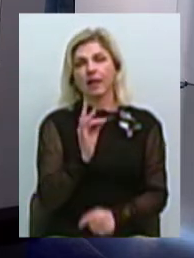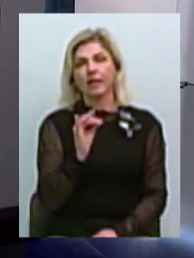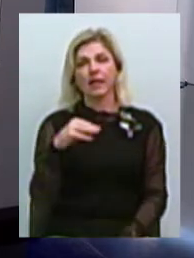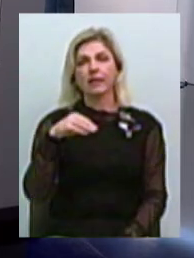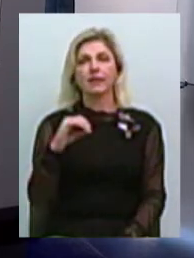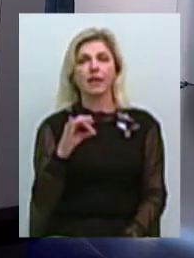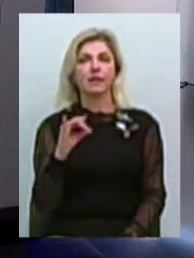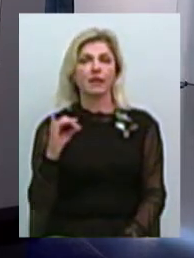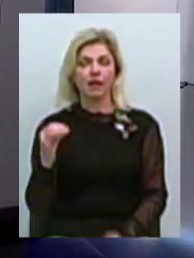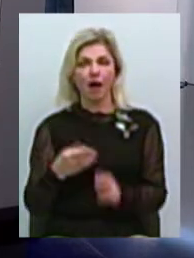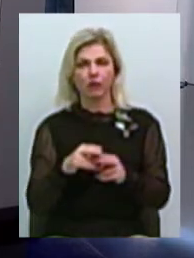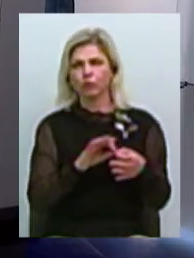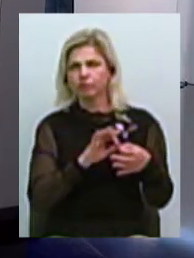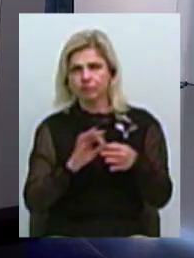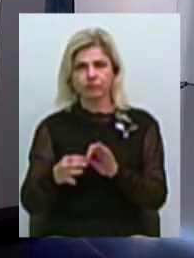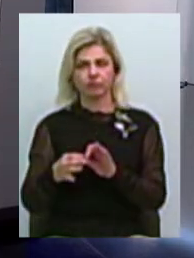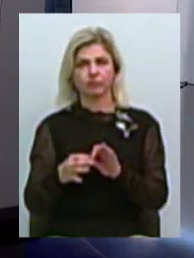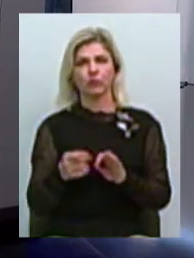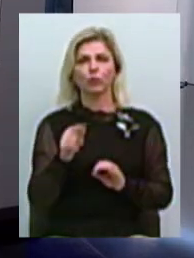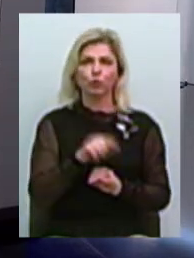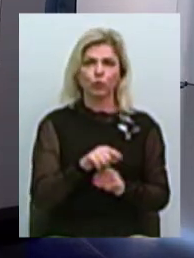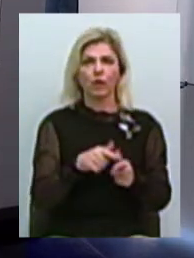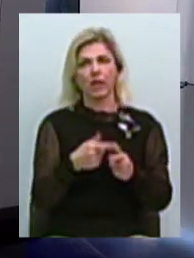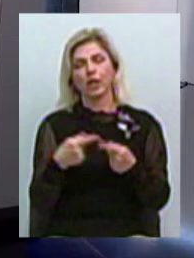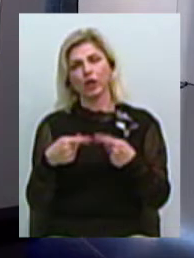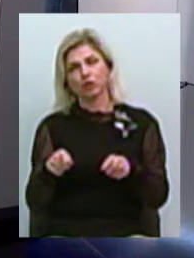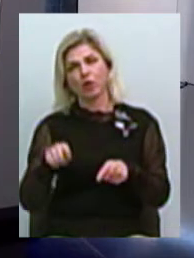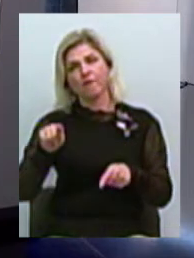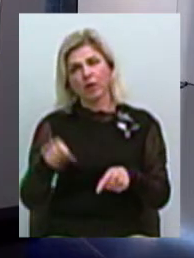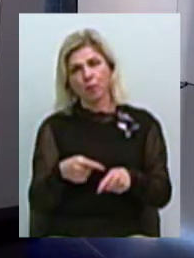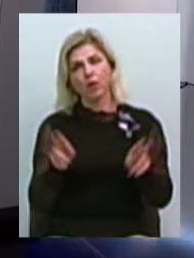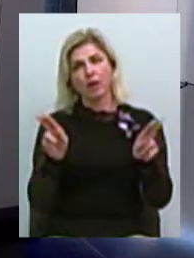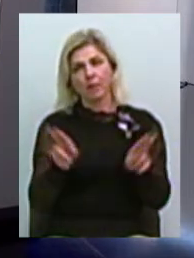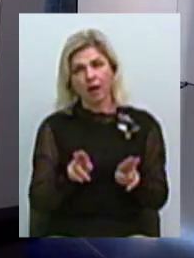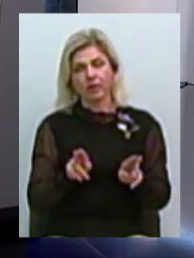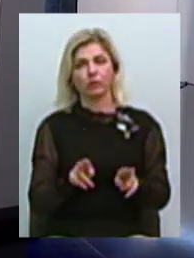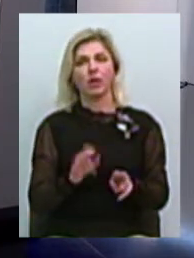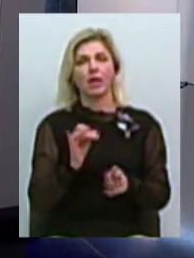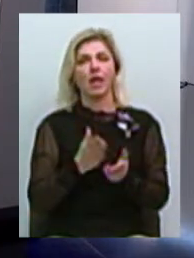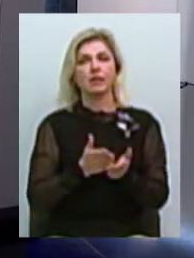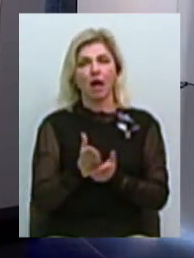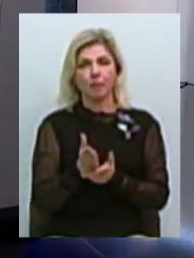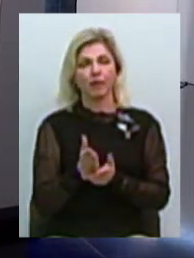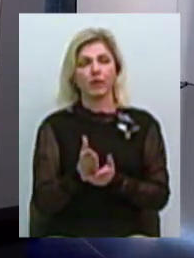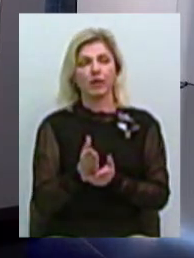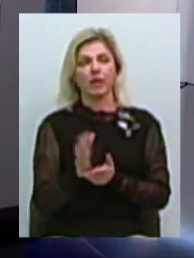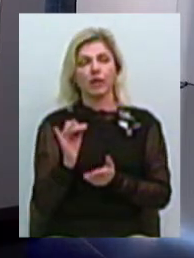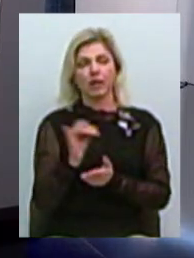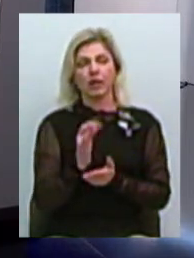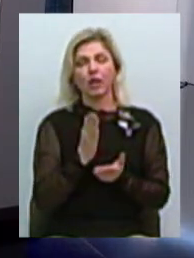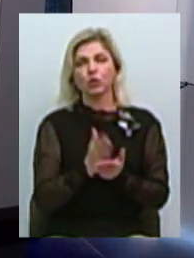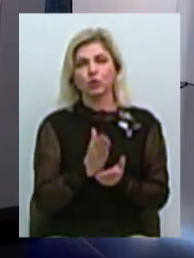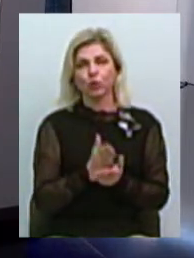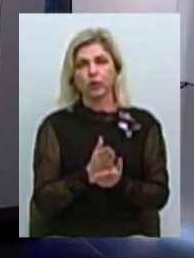які більш деталізують ту чи іншу вимогу або правило і напрям відповідно. Ну і ще